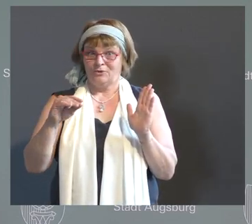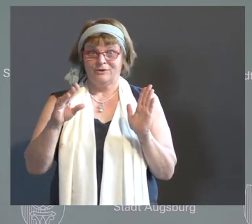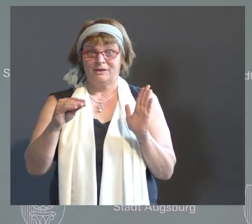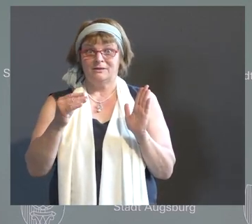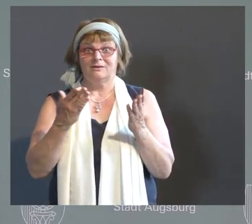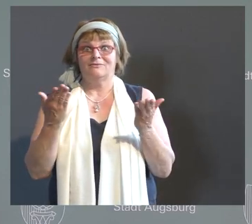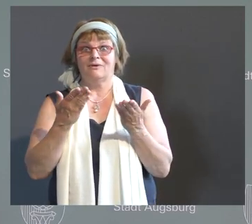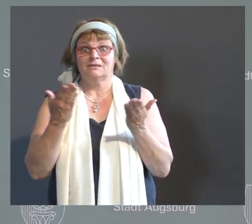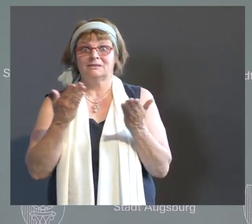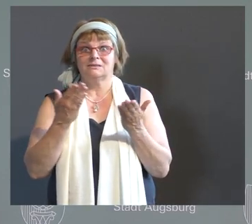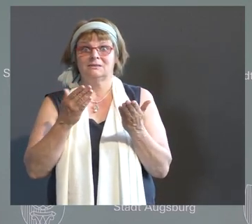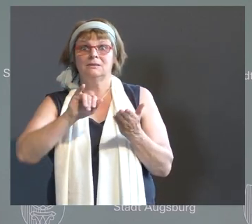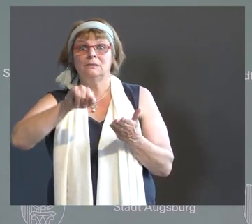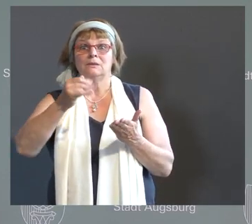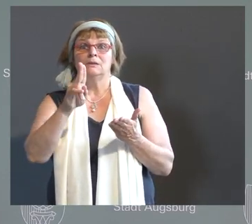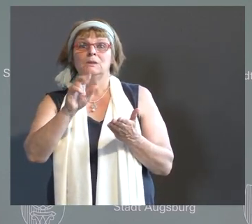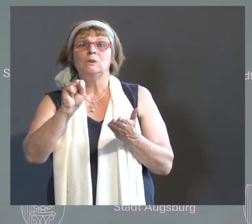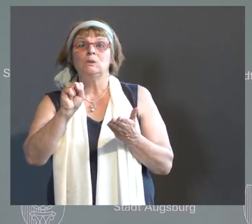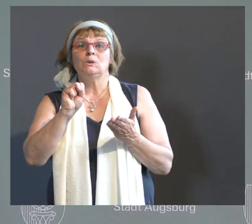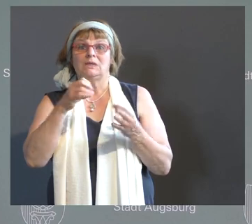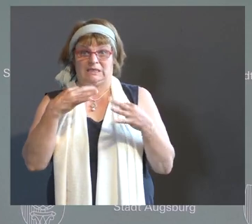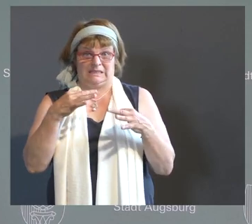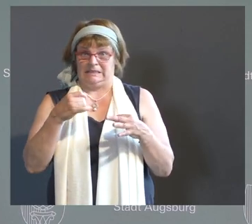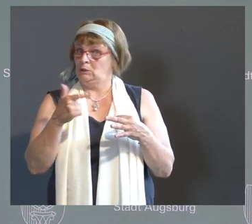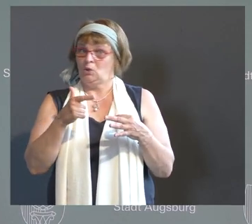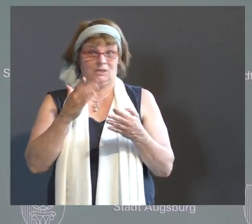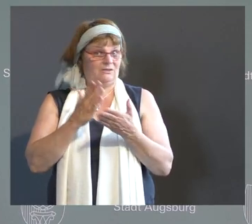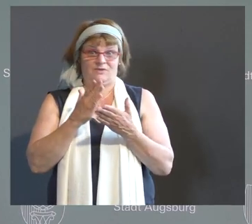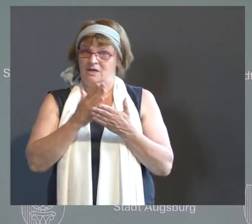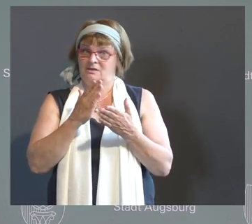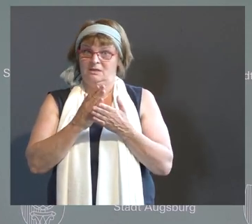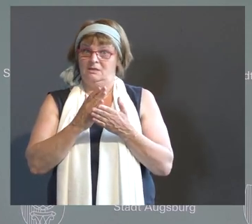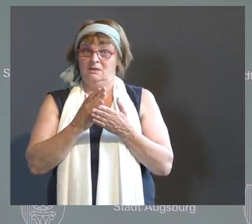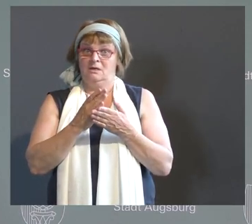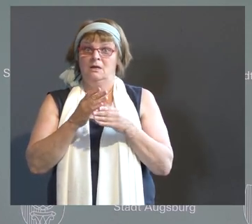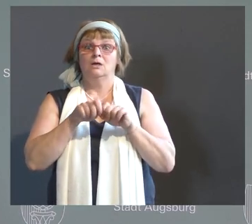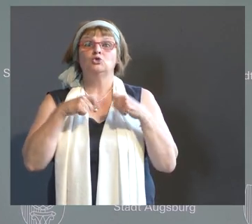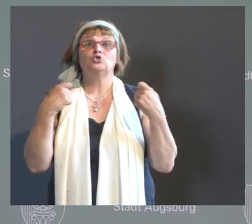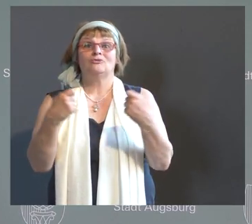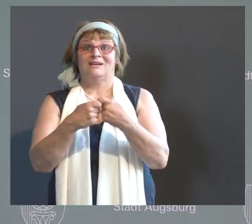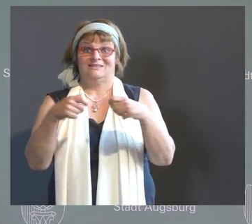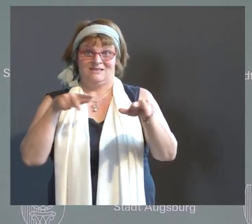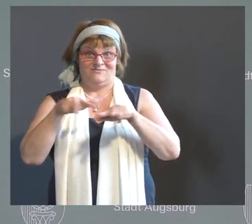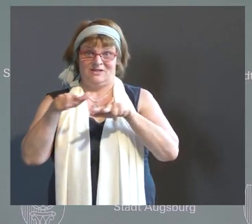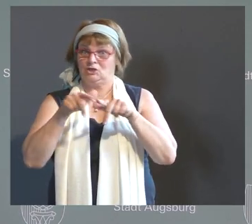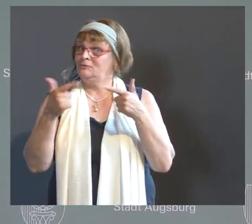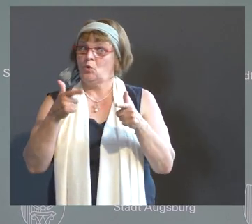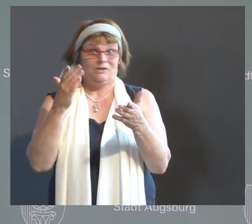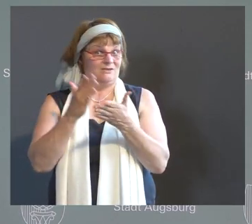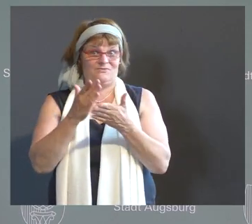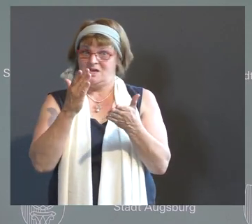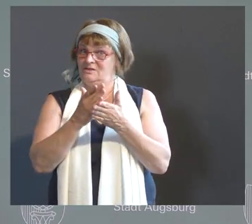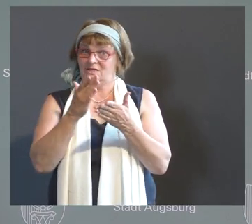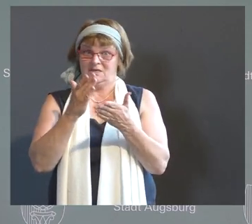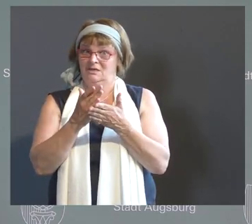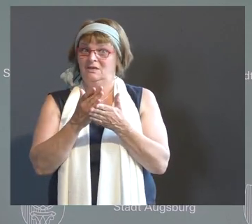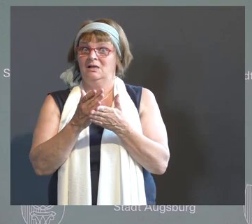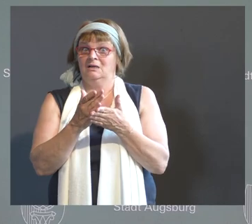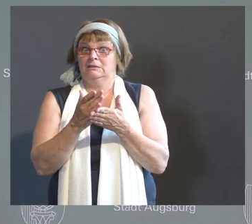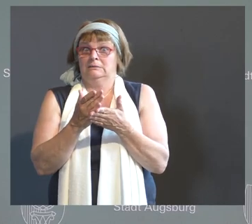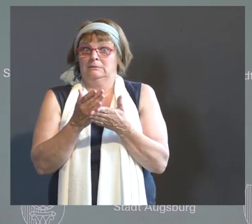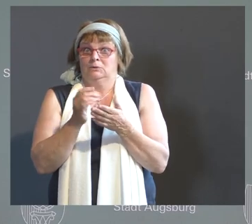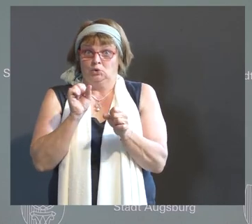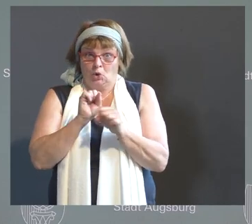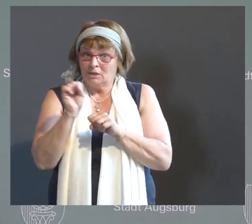Die Justiz wird bis dahin nicht zu Potte gekommen sein. Wie wichtig sind da die Betretungsverbote und wie viel glauben Sie da durchzusetzen, schon vor diesem